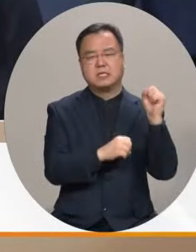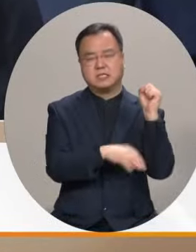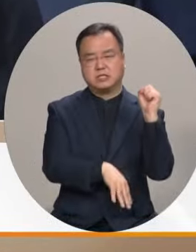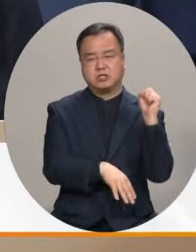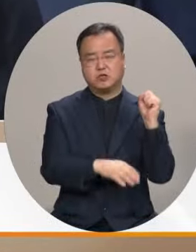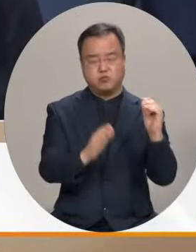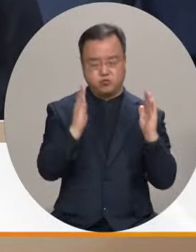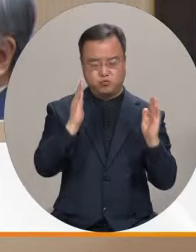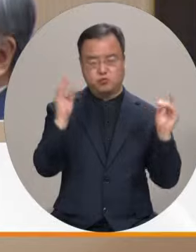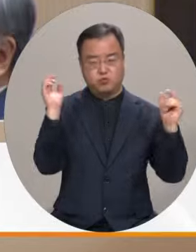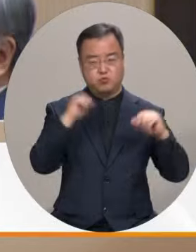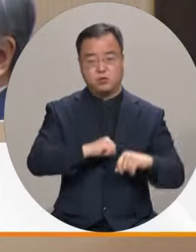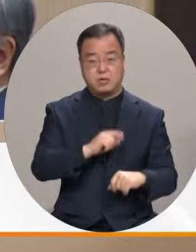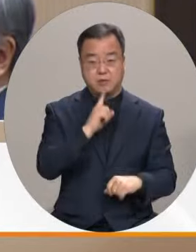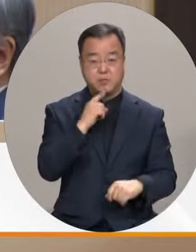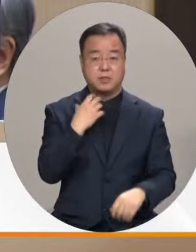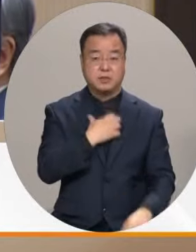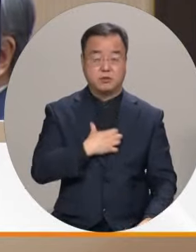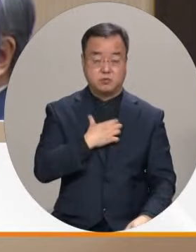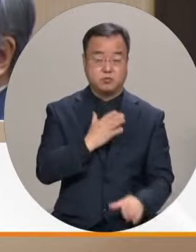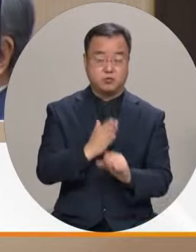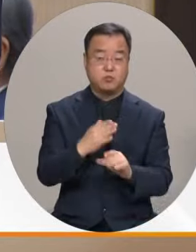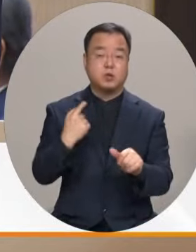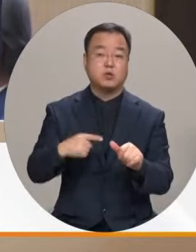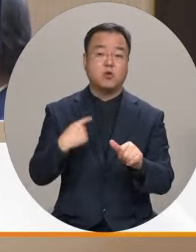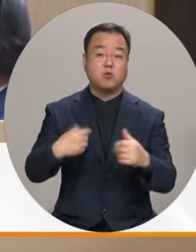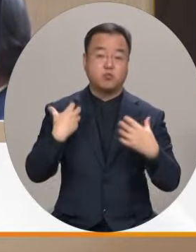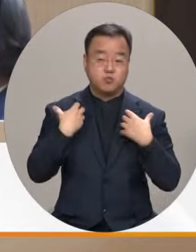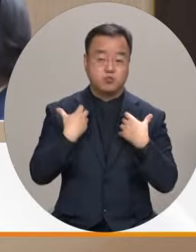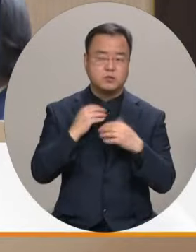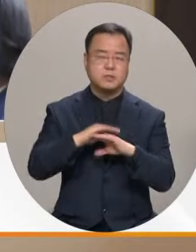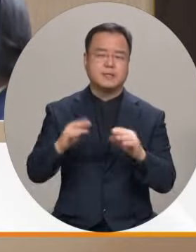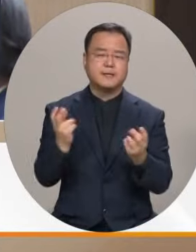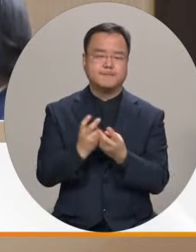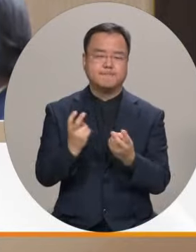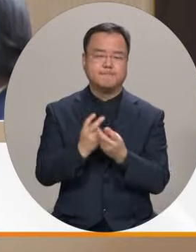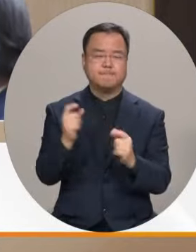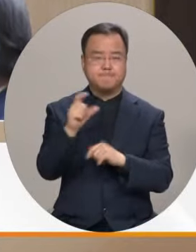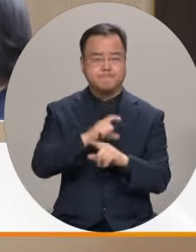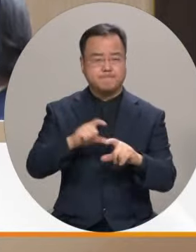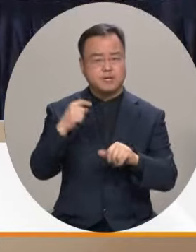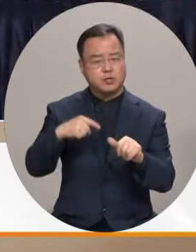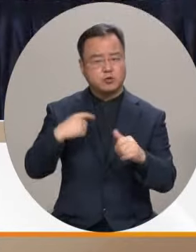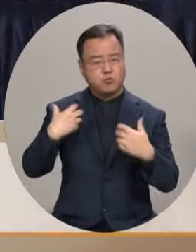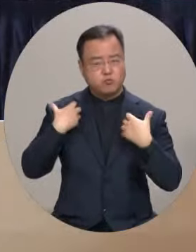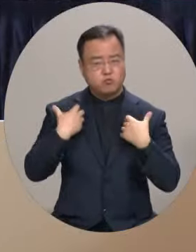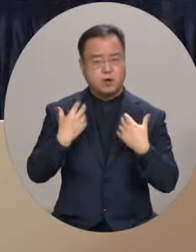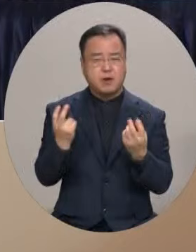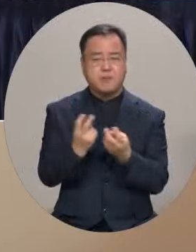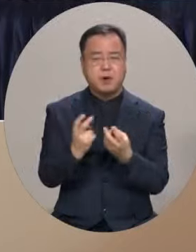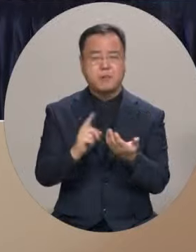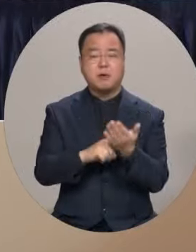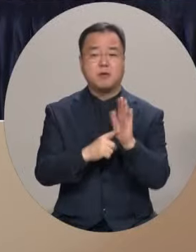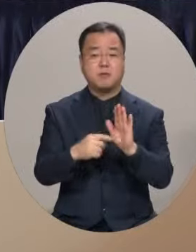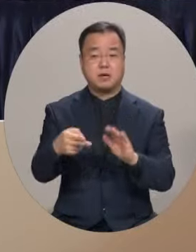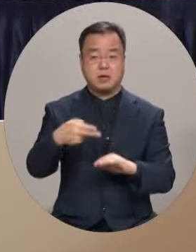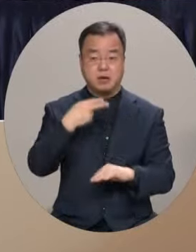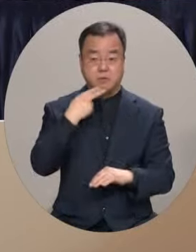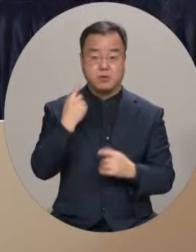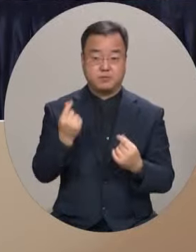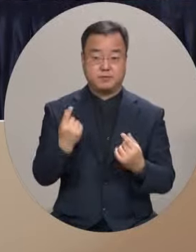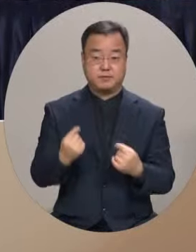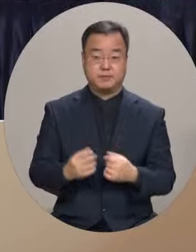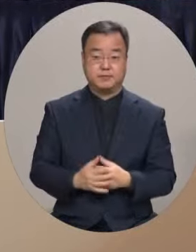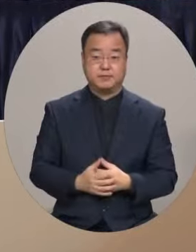이런 이번 교육부 대책에서는 이런 점에 대한 보안 대책이 잘 보이지 않는다는 지적이 있습니다 직접